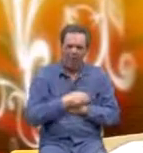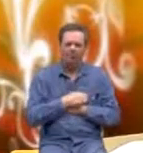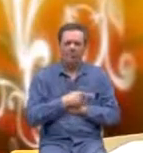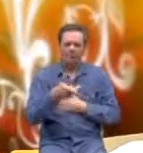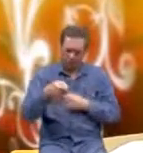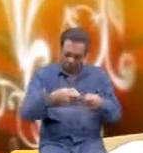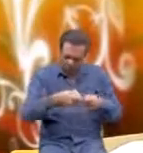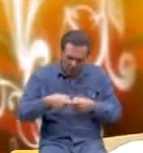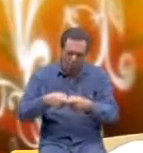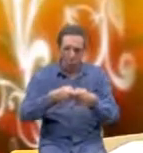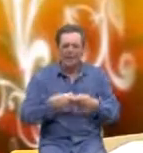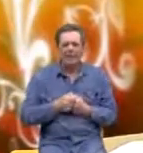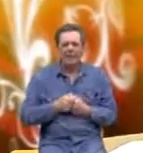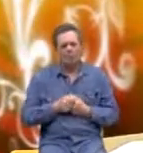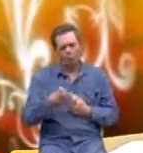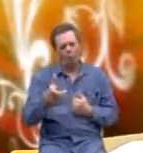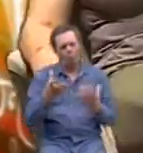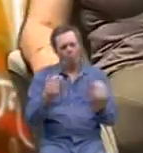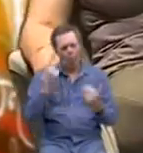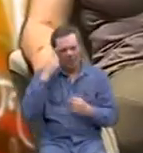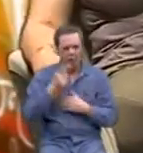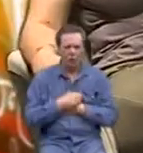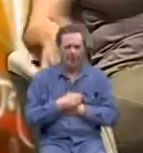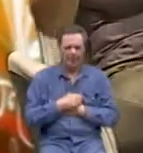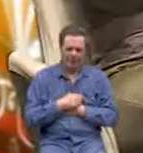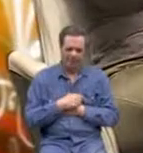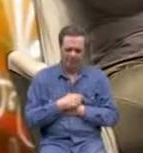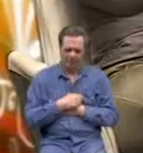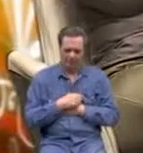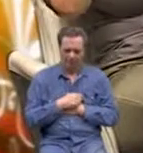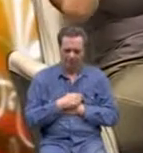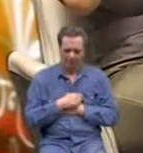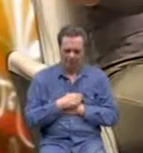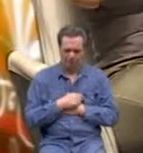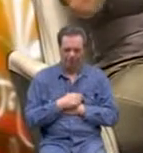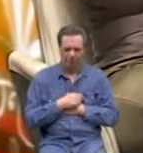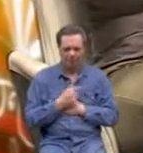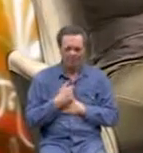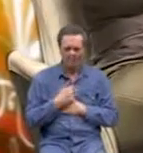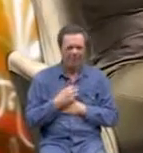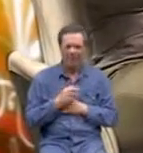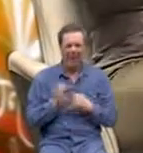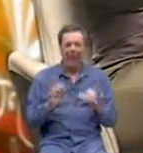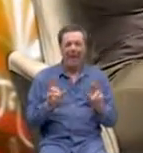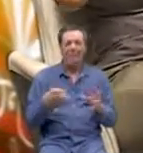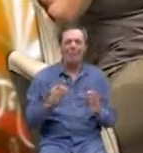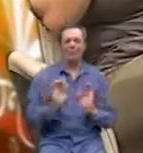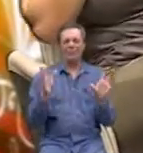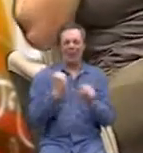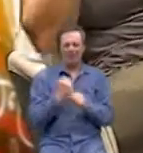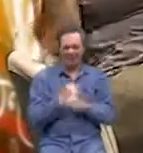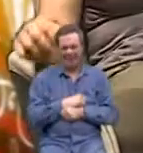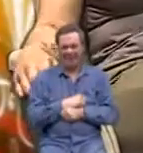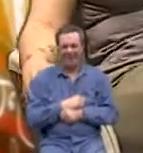odgovorna za organizaciju. Tako je, a puno to znači, jel da? Bez dobre organizacije možete vi... Ne mogu ništa. Tako, ne možete ništa, jel da?